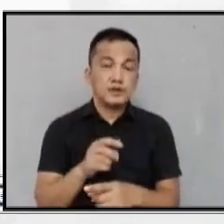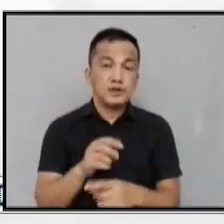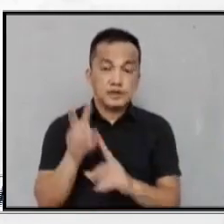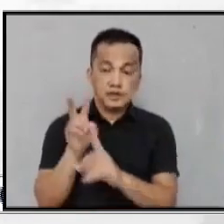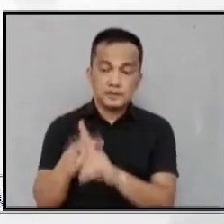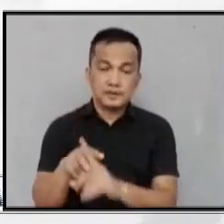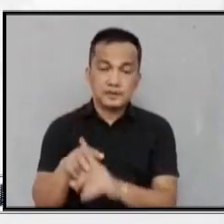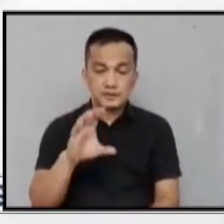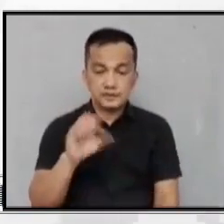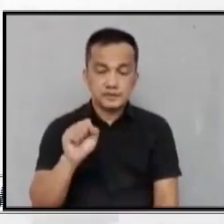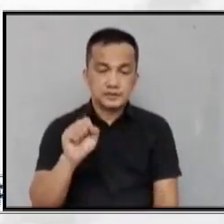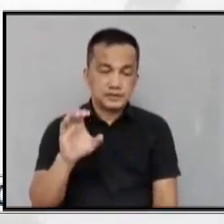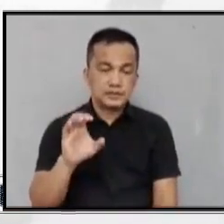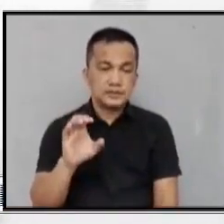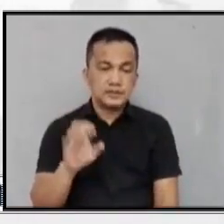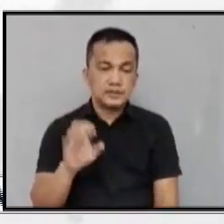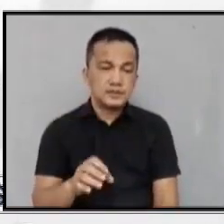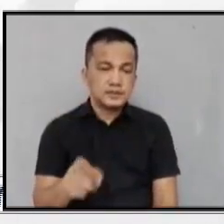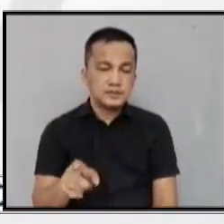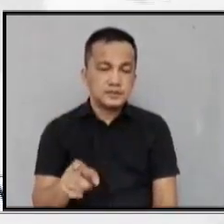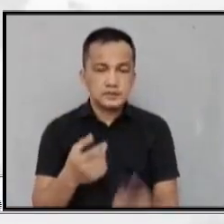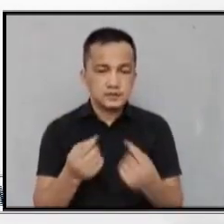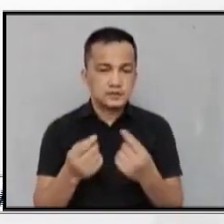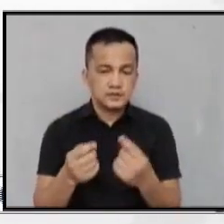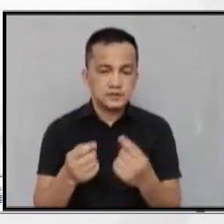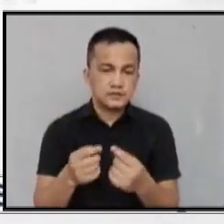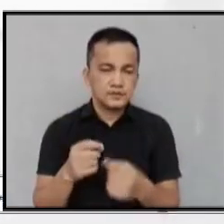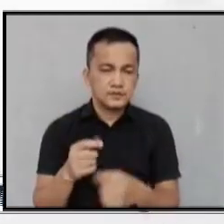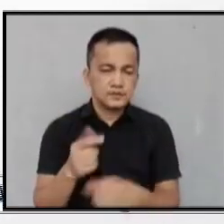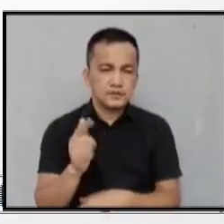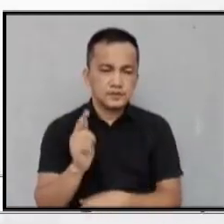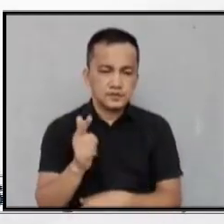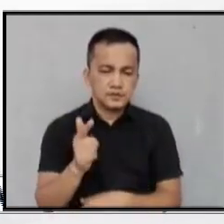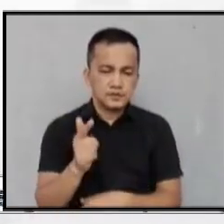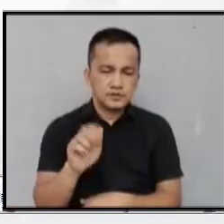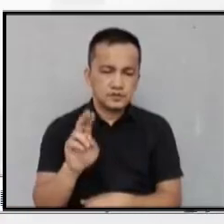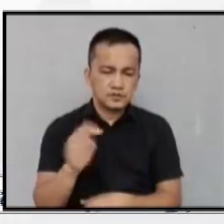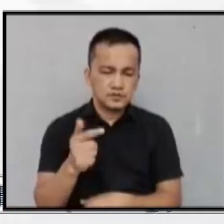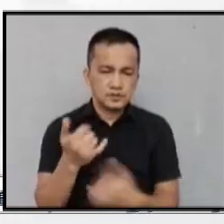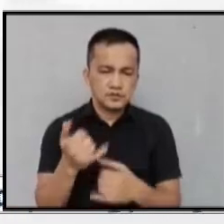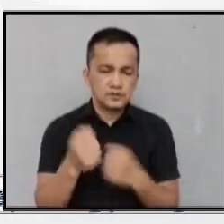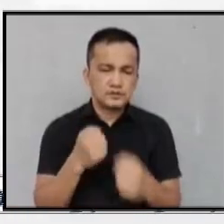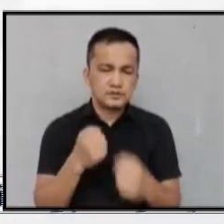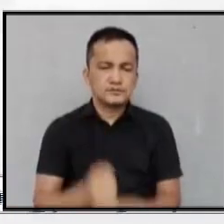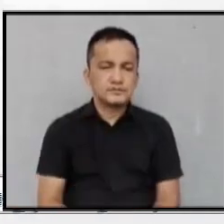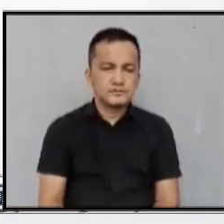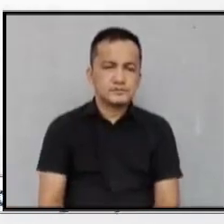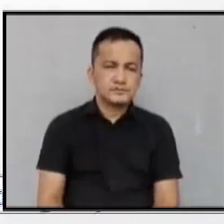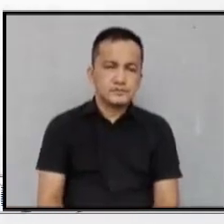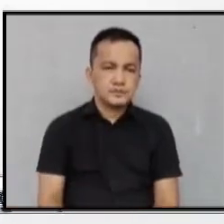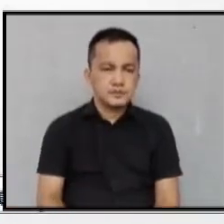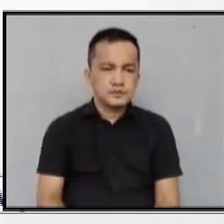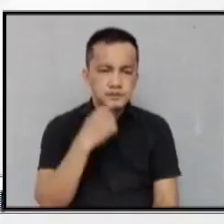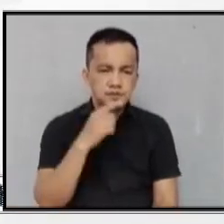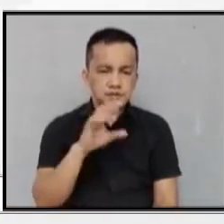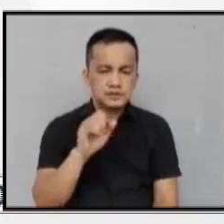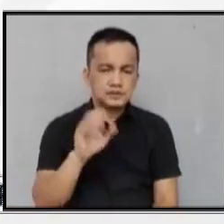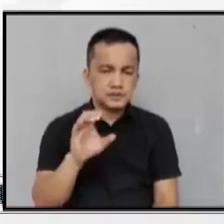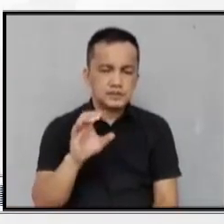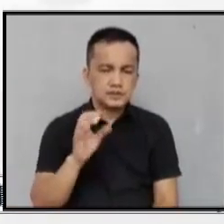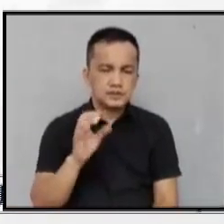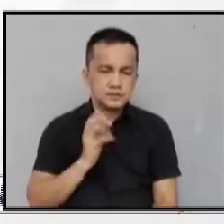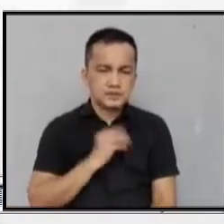service examination na gaganapin sa 21 Agosto ngayong taon. Ayon kay CSC Commissioner Eileen